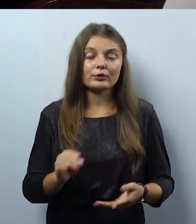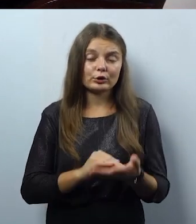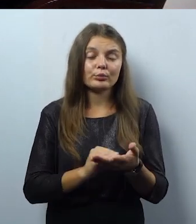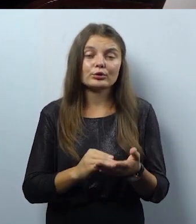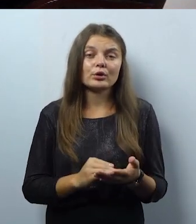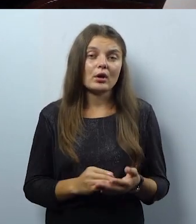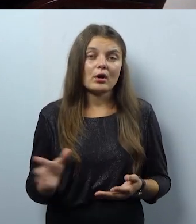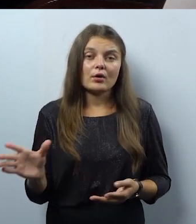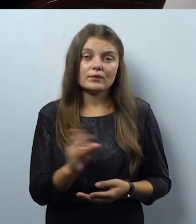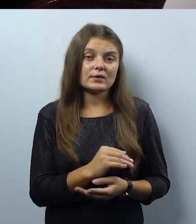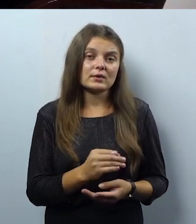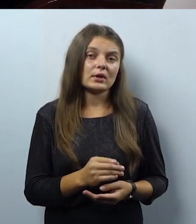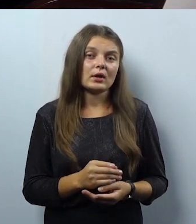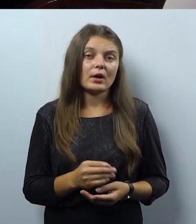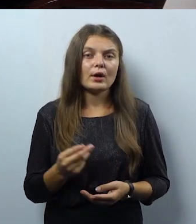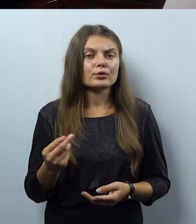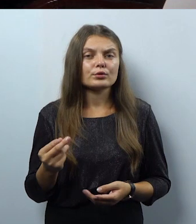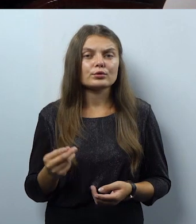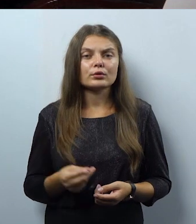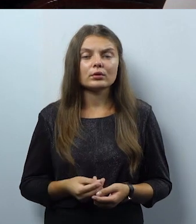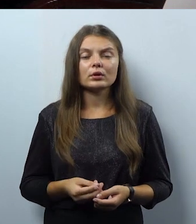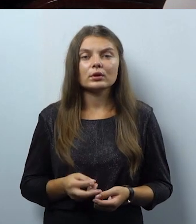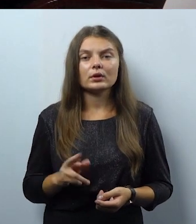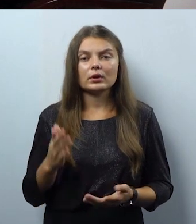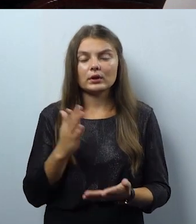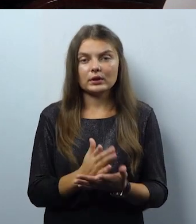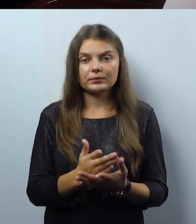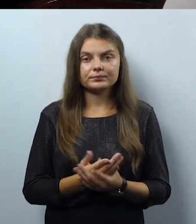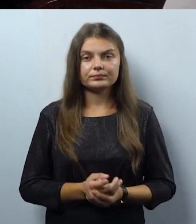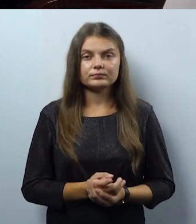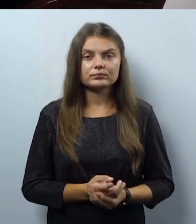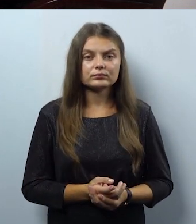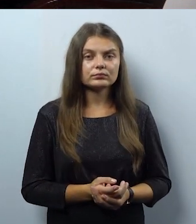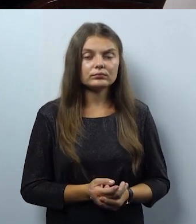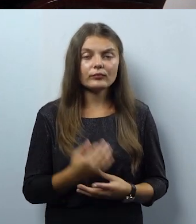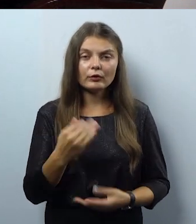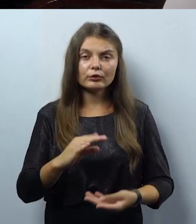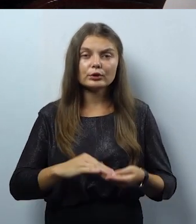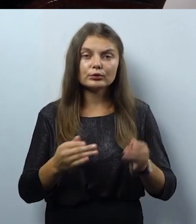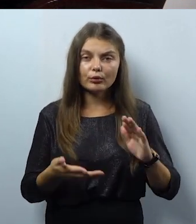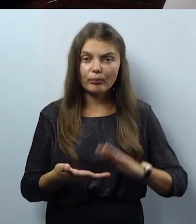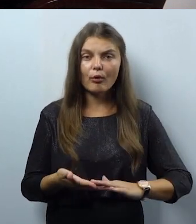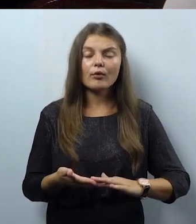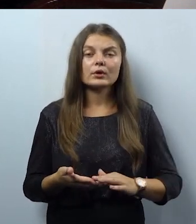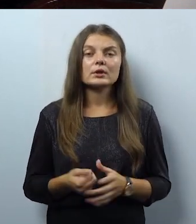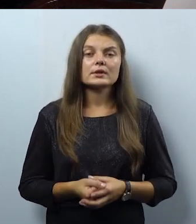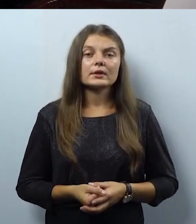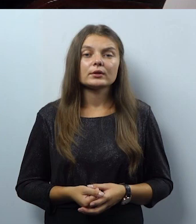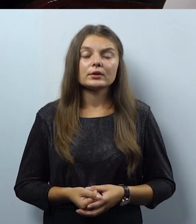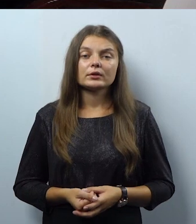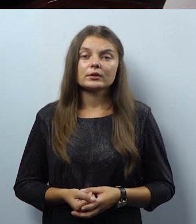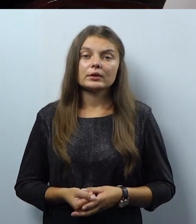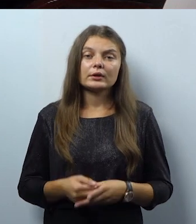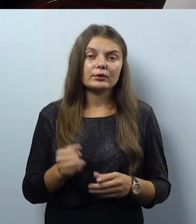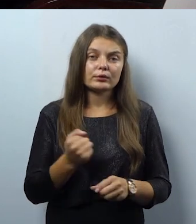є, а далі вже мали рухатися. Коли домовленість була так більш-менш попередня домовленість